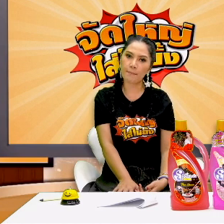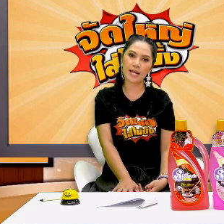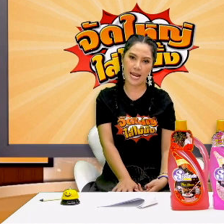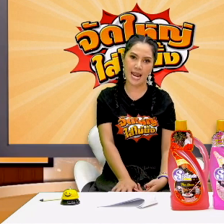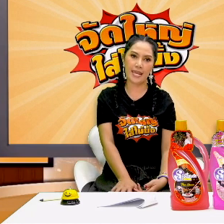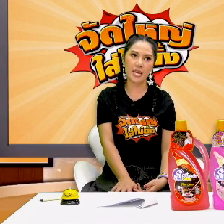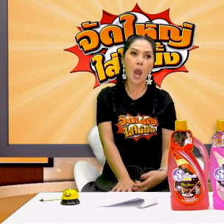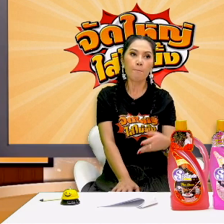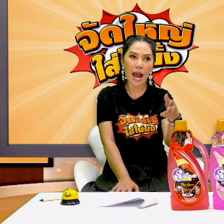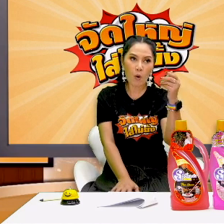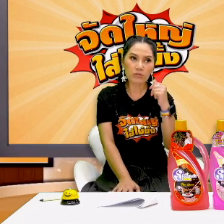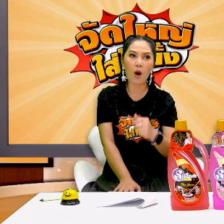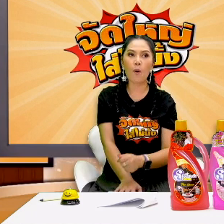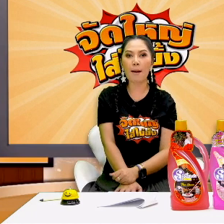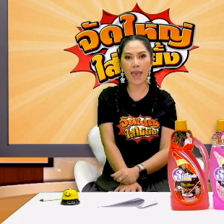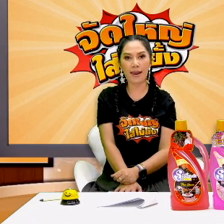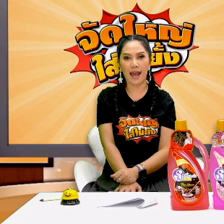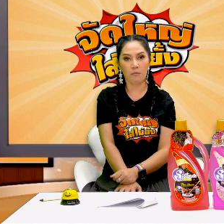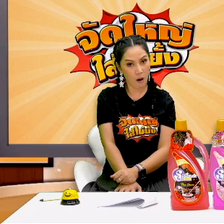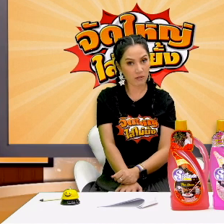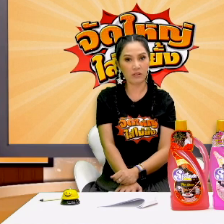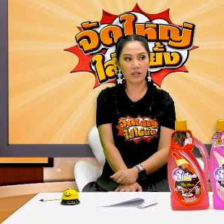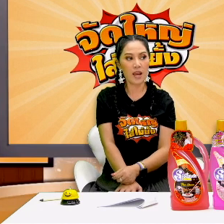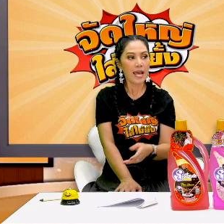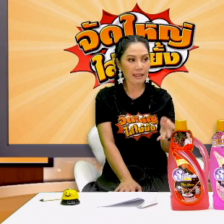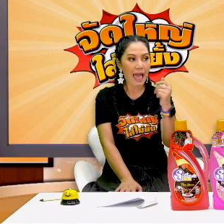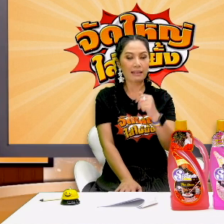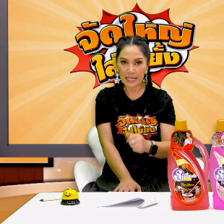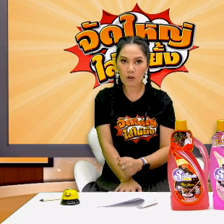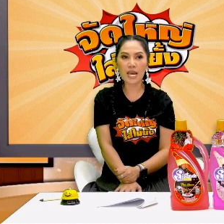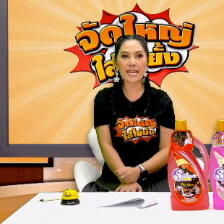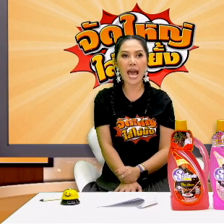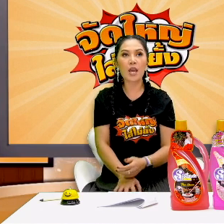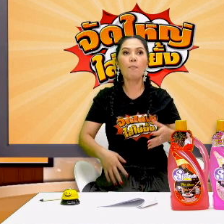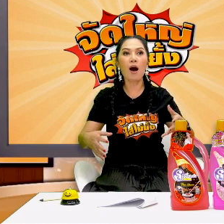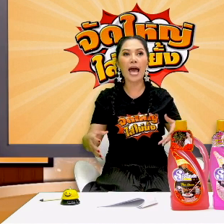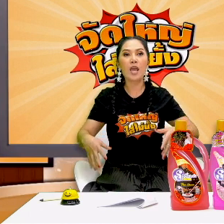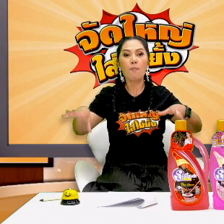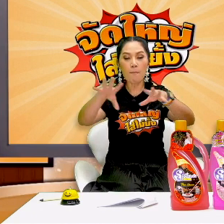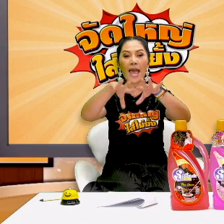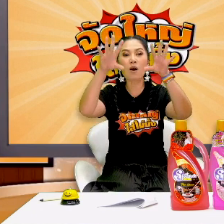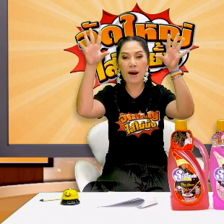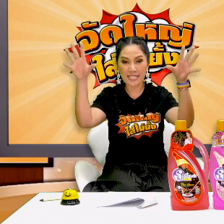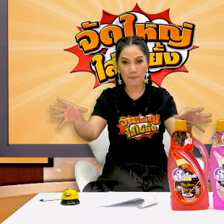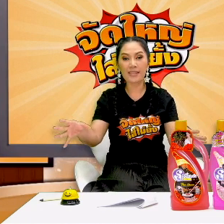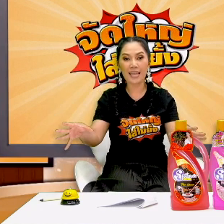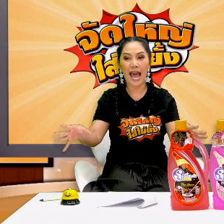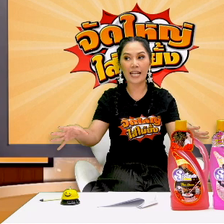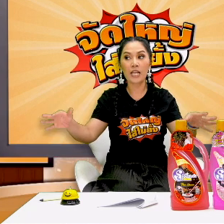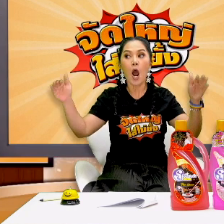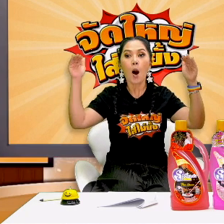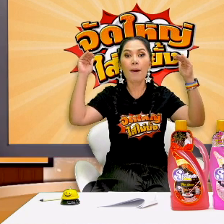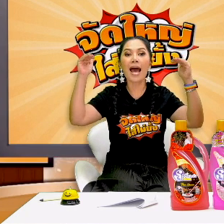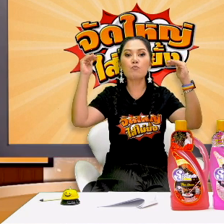ช้ำขนาดไหนบางคนต่อว่าแม่นะบอกเลยแต่ฉันเข้าใจได้เพราะอะไรเพราะแม่ก็มาจากมาตรฐ